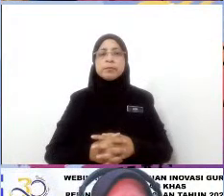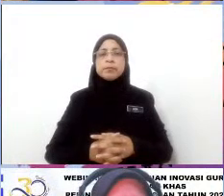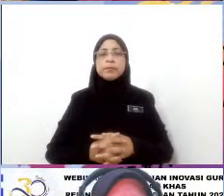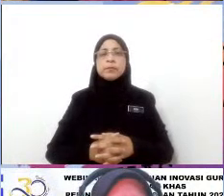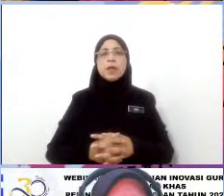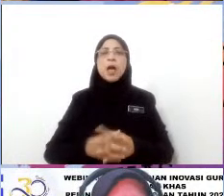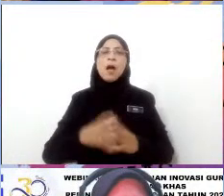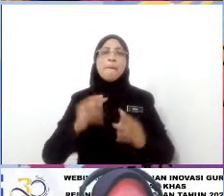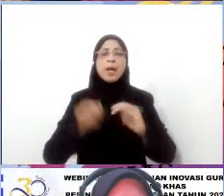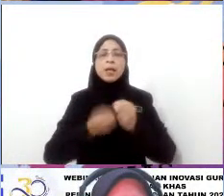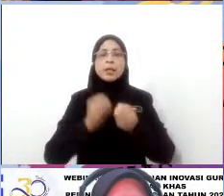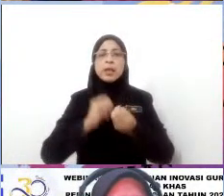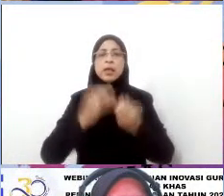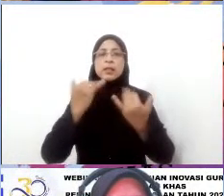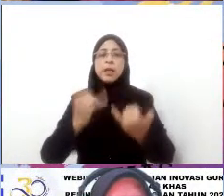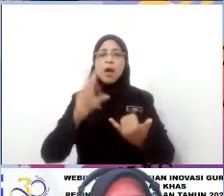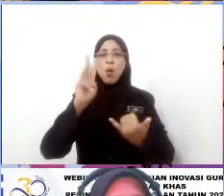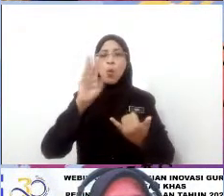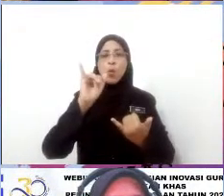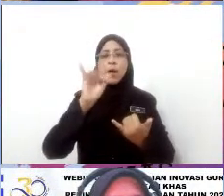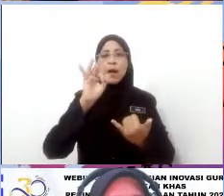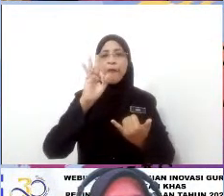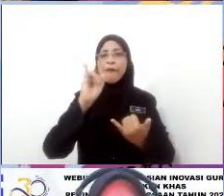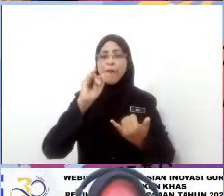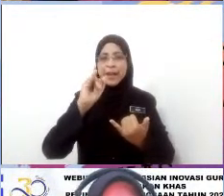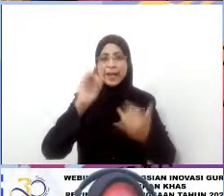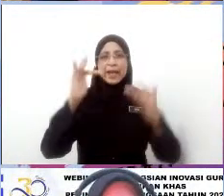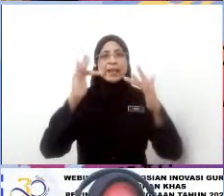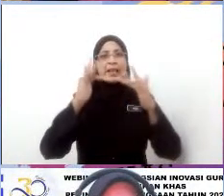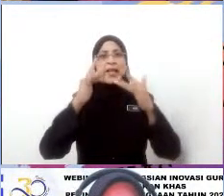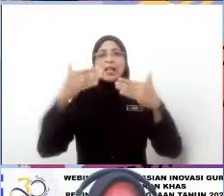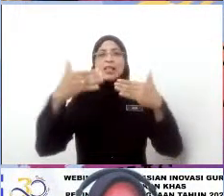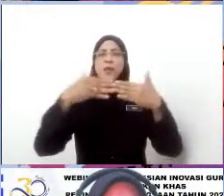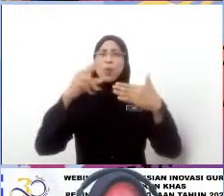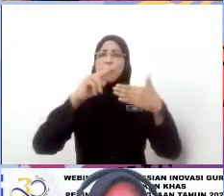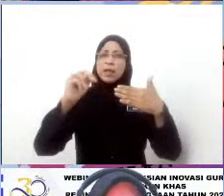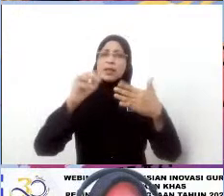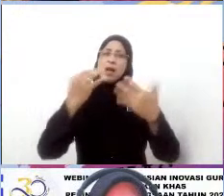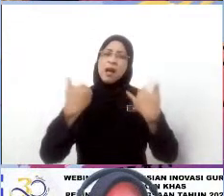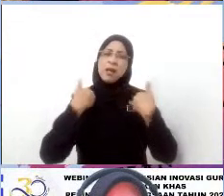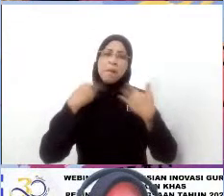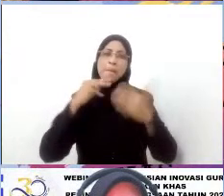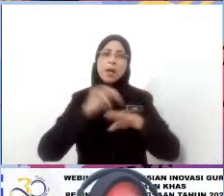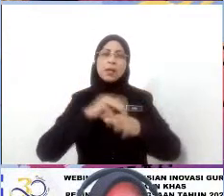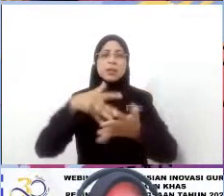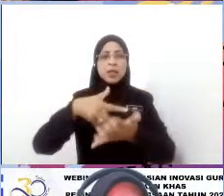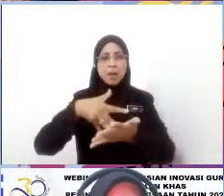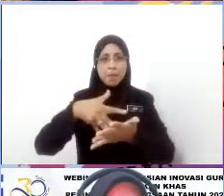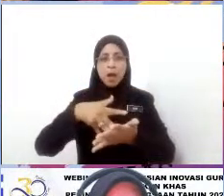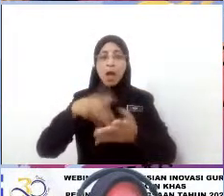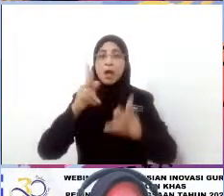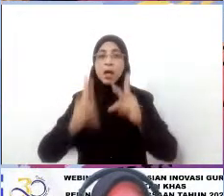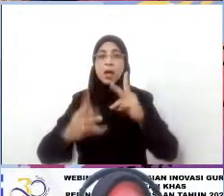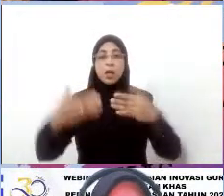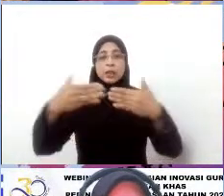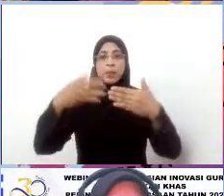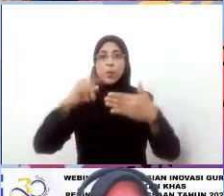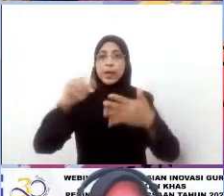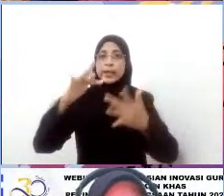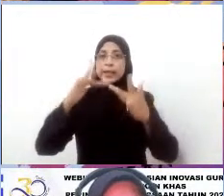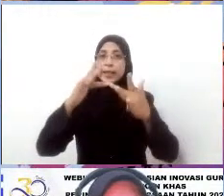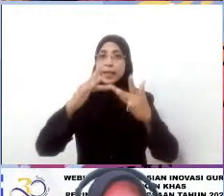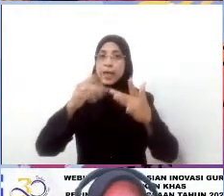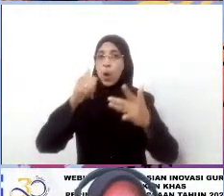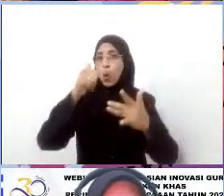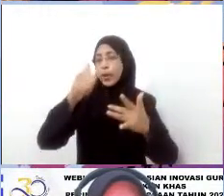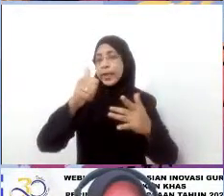lebih laju supaya lebih ramai yang dapat. Macam yang saya cakap tadi, sebenarnya yang paling efektif adalah, macam saya pernah pergi sekolah